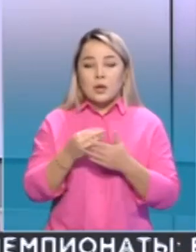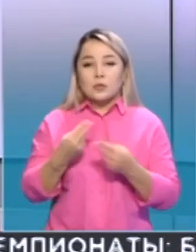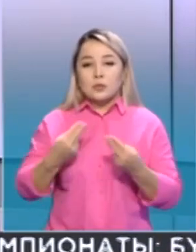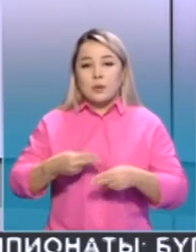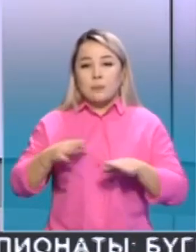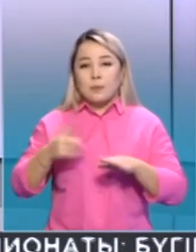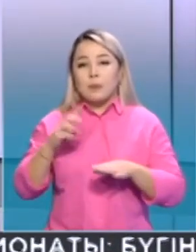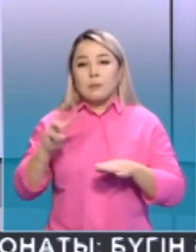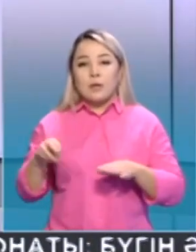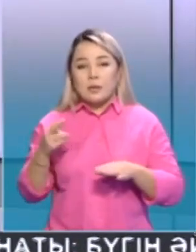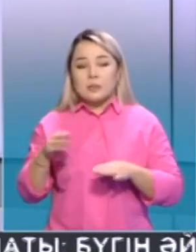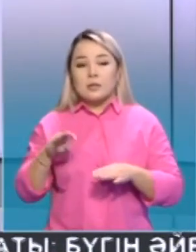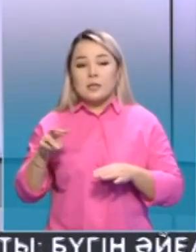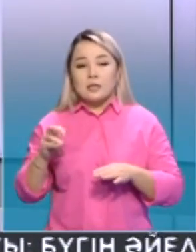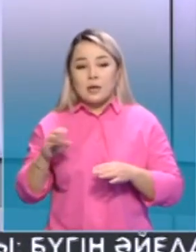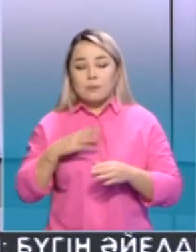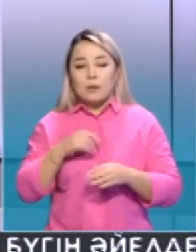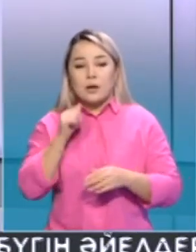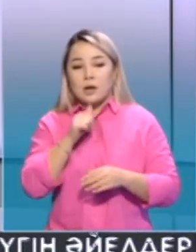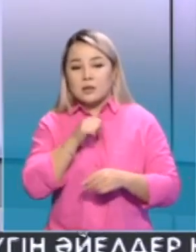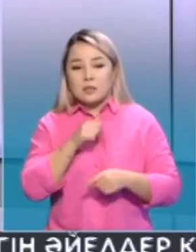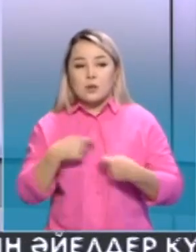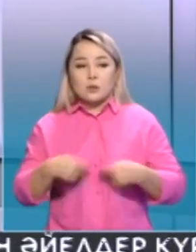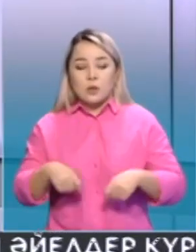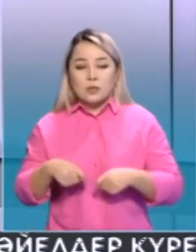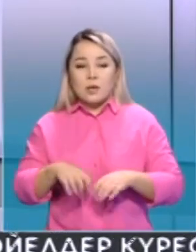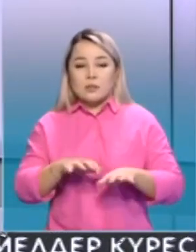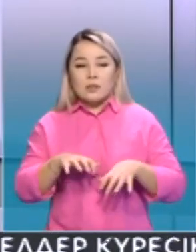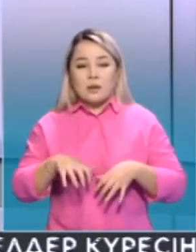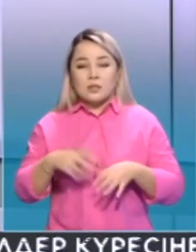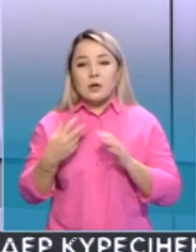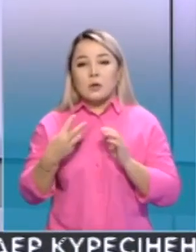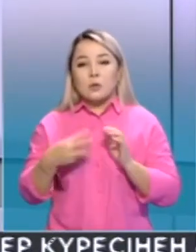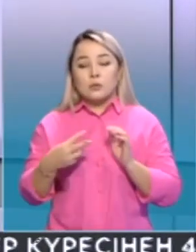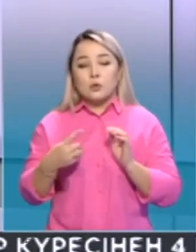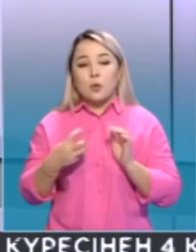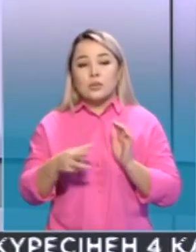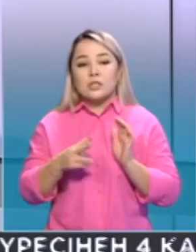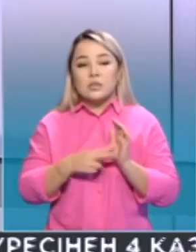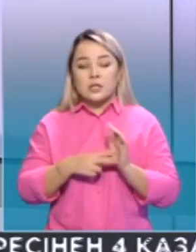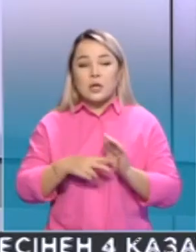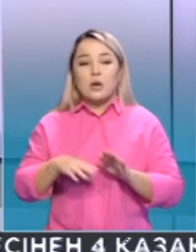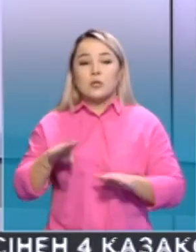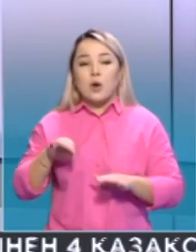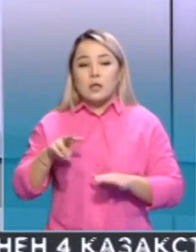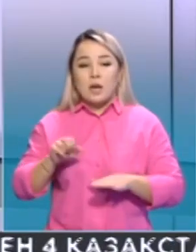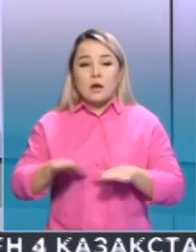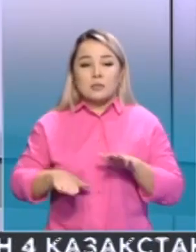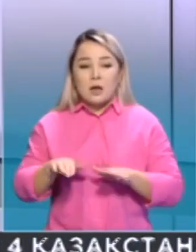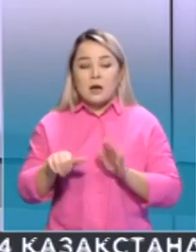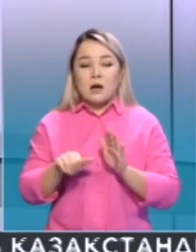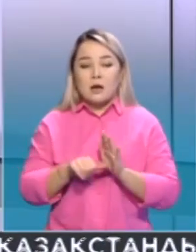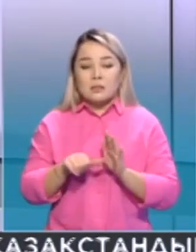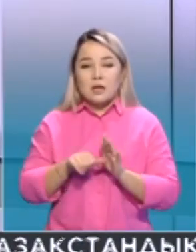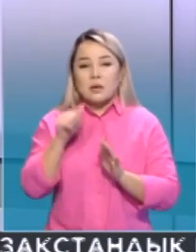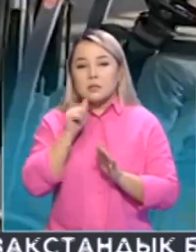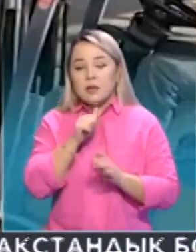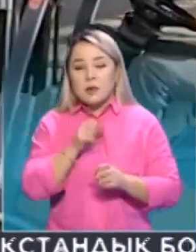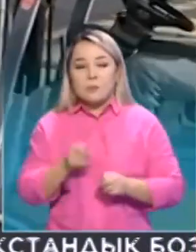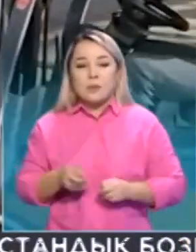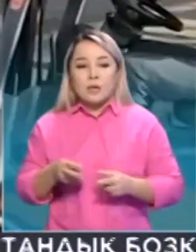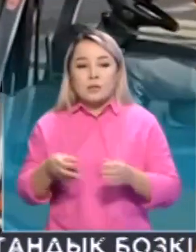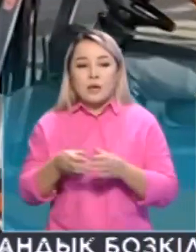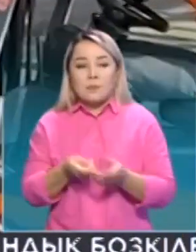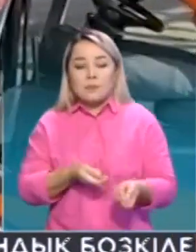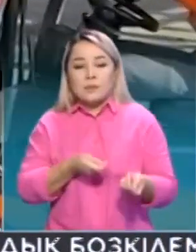миллиард теңгеден асатын контрабандалық жүк тәркіленді. Салмағы 137 тонна 6 контейнер тауар транзитпен Ресей еліне өтіп бара